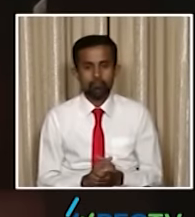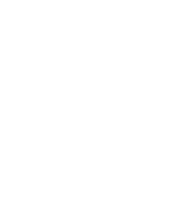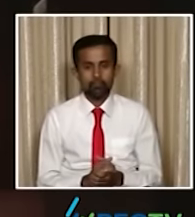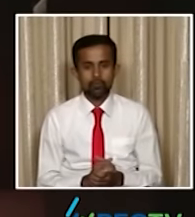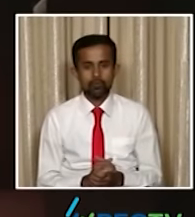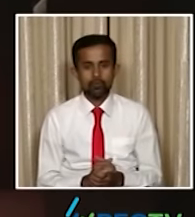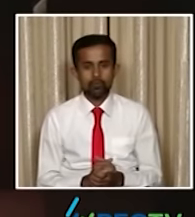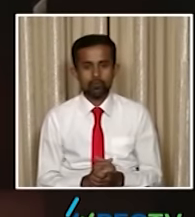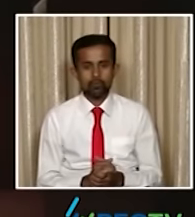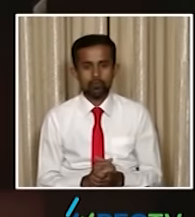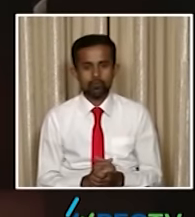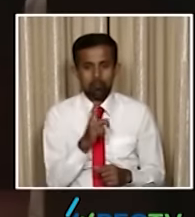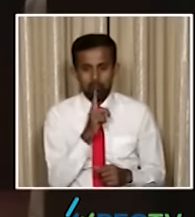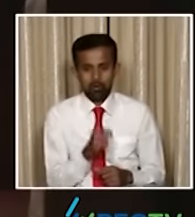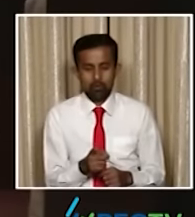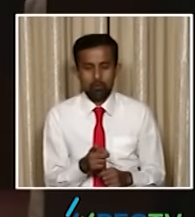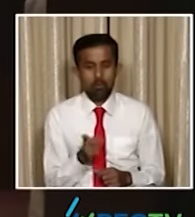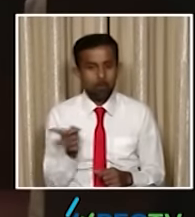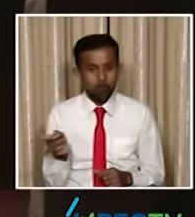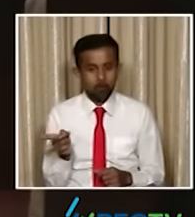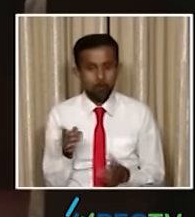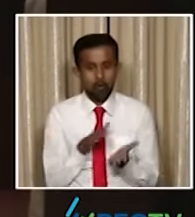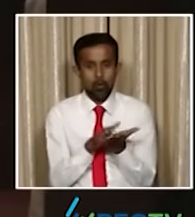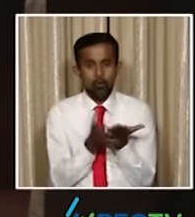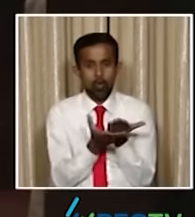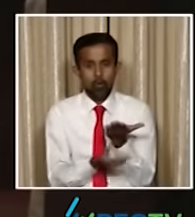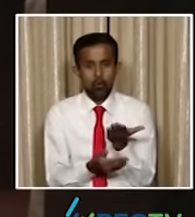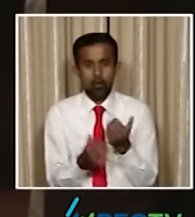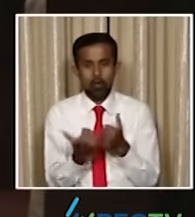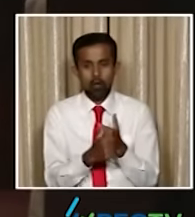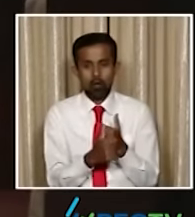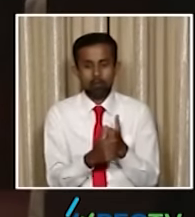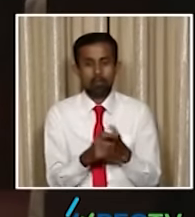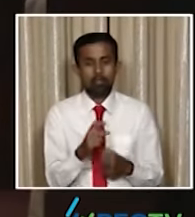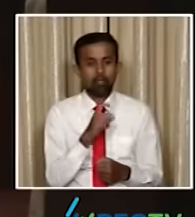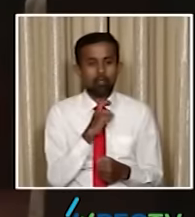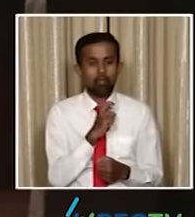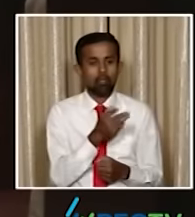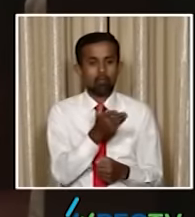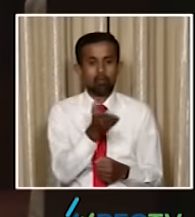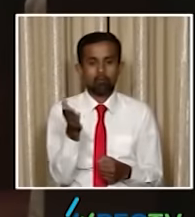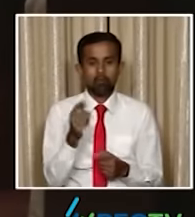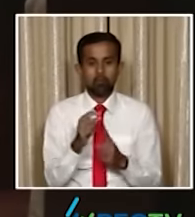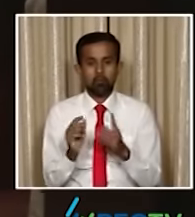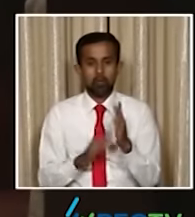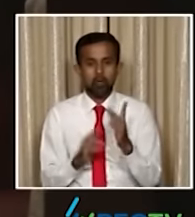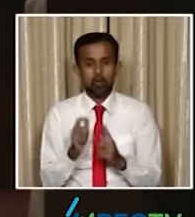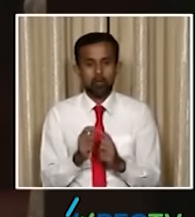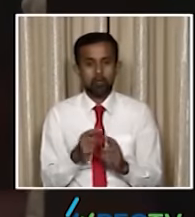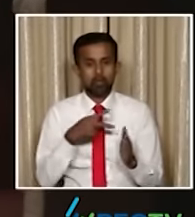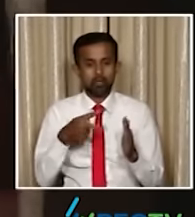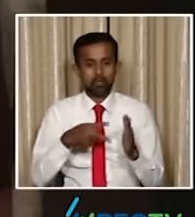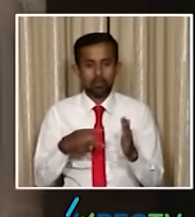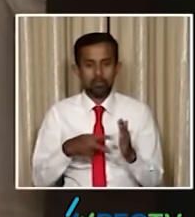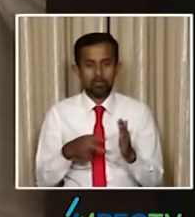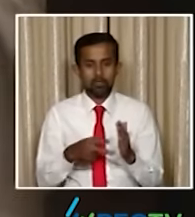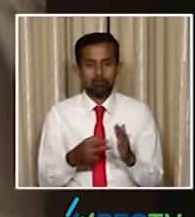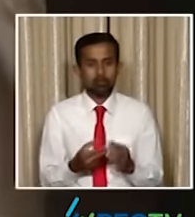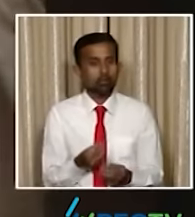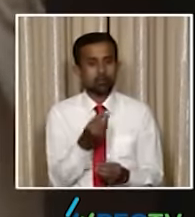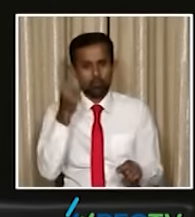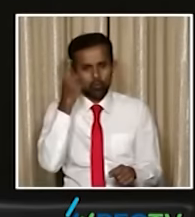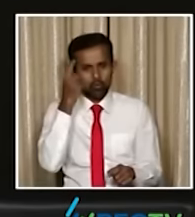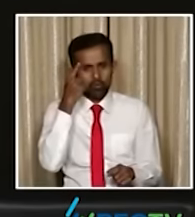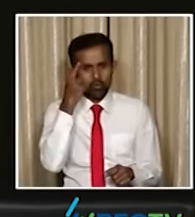ස්කින් මේ පාර්ලිමෙන්ටරි ප්‍රැක්ටිස් මේකේ පිටපත් ටිකක් ගහලා මේ කෑකෝ ගහන ගරු මන්ත්‍රීවරුන්ට මේක කියවන්න අවස්ථාව